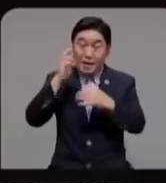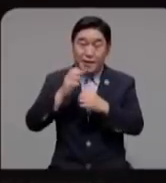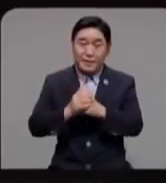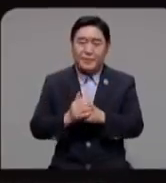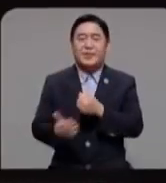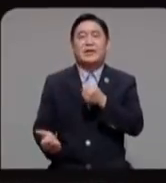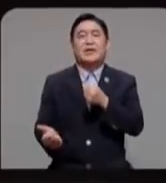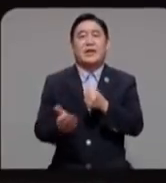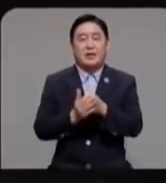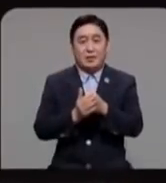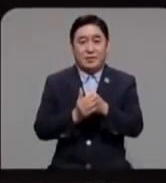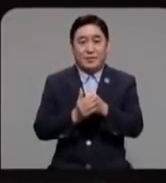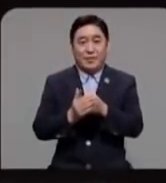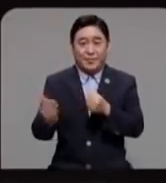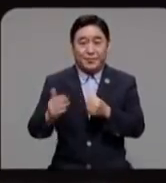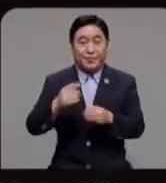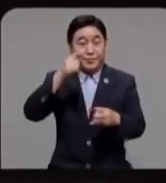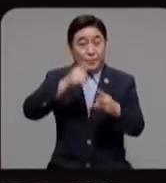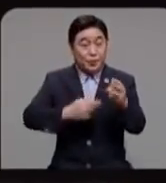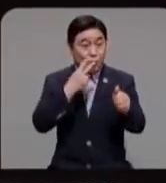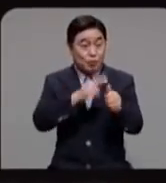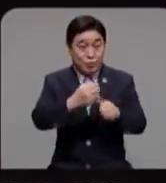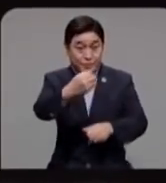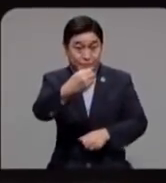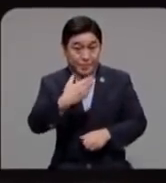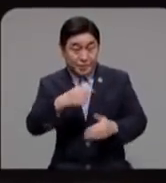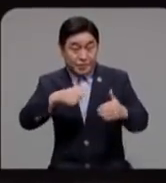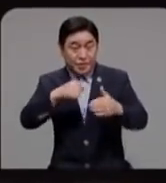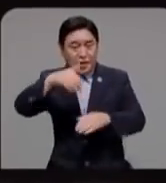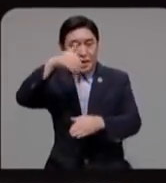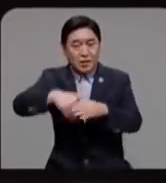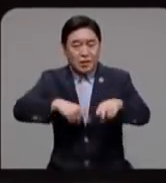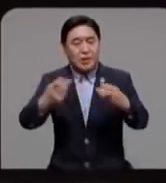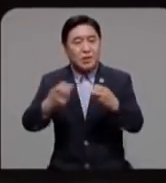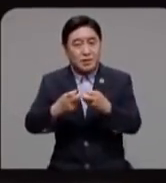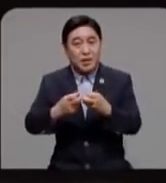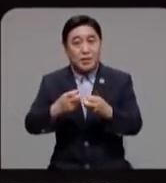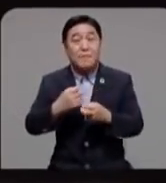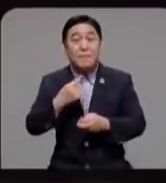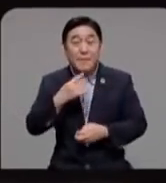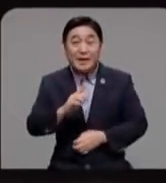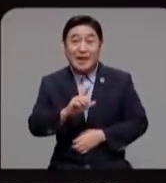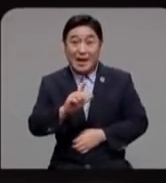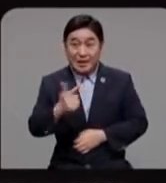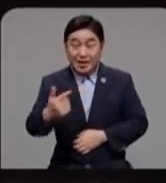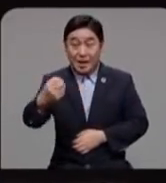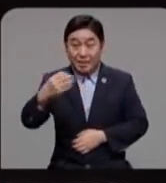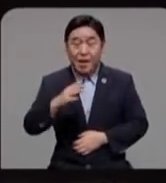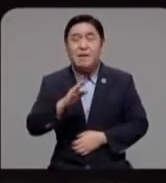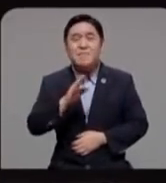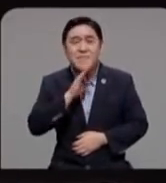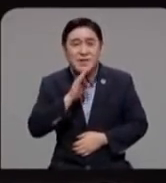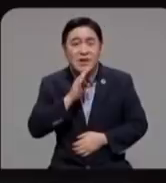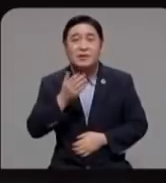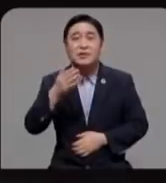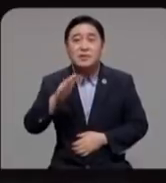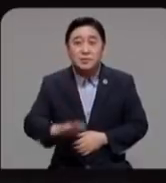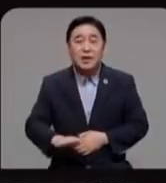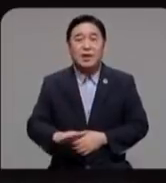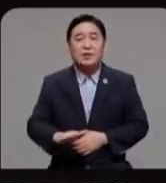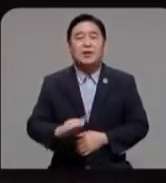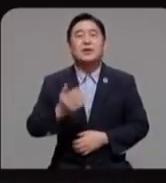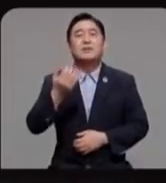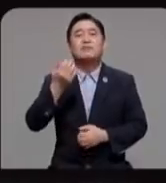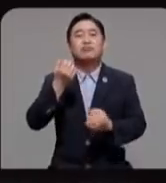생각을 합니다. 그래서 여러분님 아까 말씀 중에 선거가 정책으로 치르는 것만은 아니다. 맞는 말씀인데